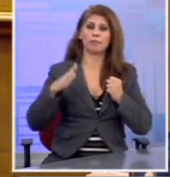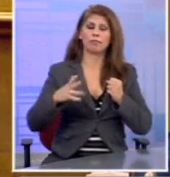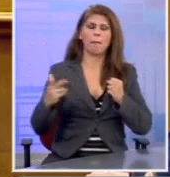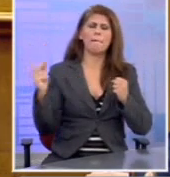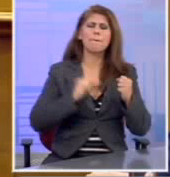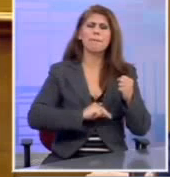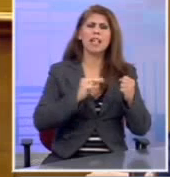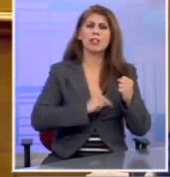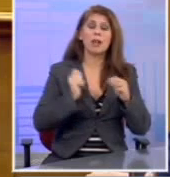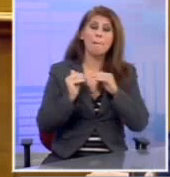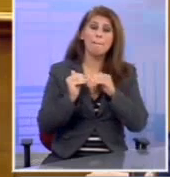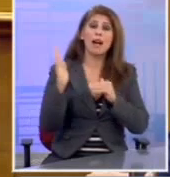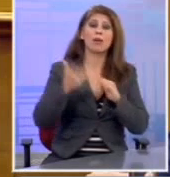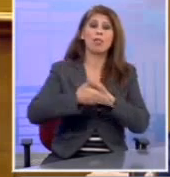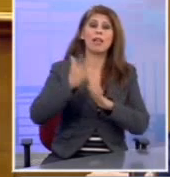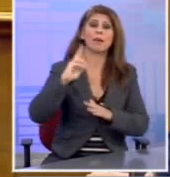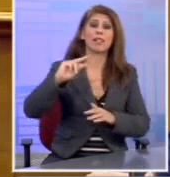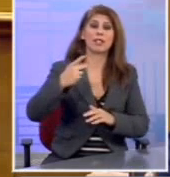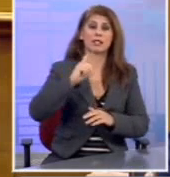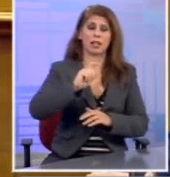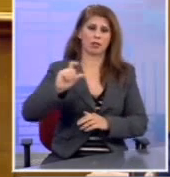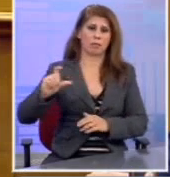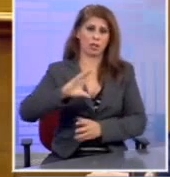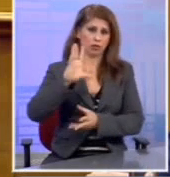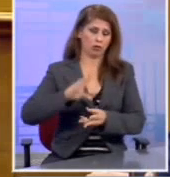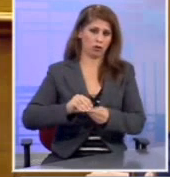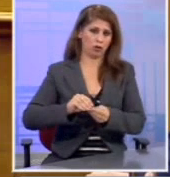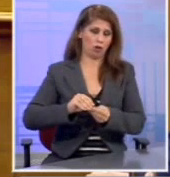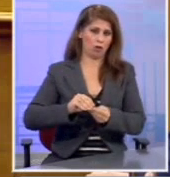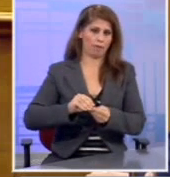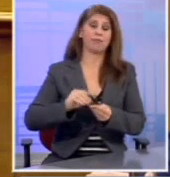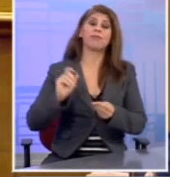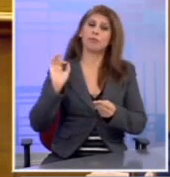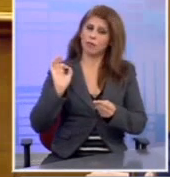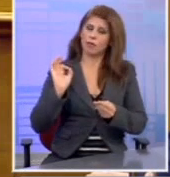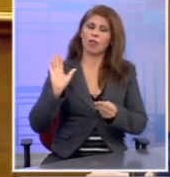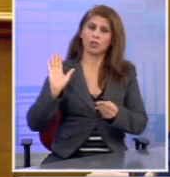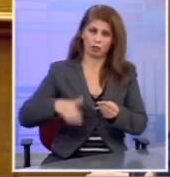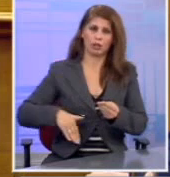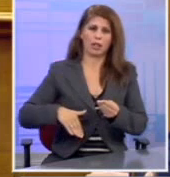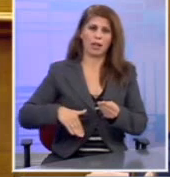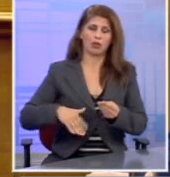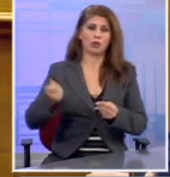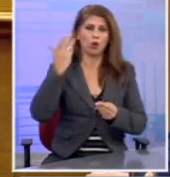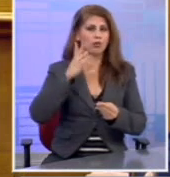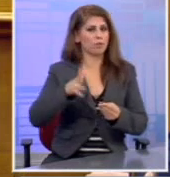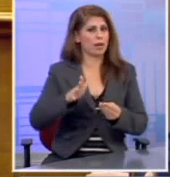περιουσία πάνω από 15 δις, συνολικά βέβαια στο τέλος το κόστος είναι περίπου στα 12 δισεκατομμύρια